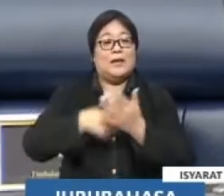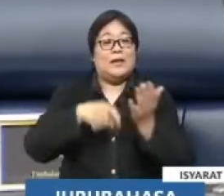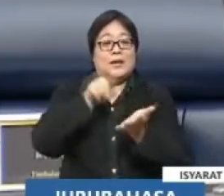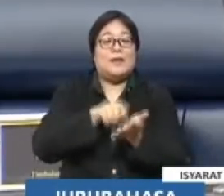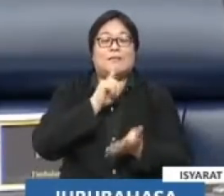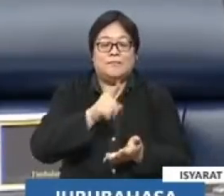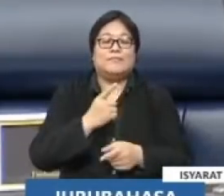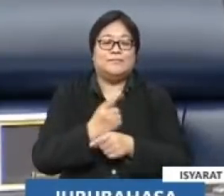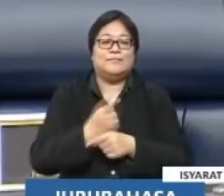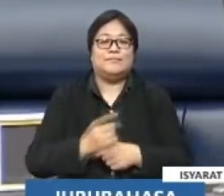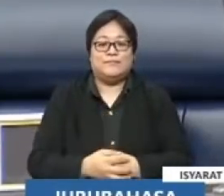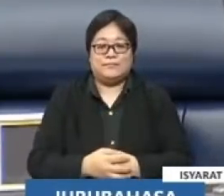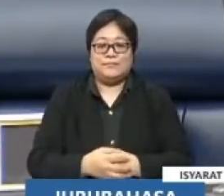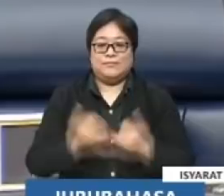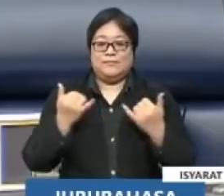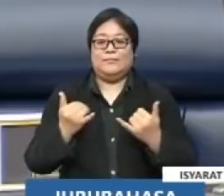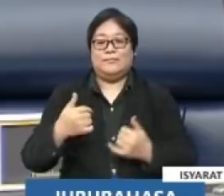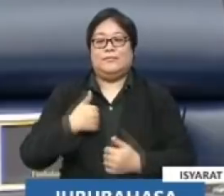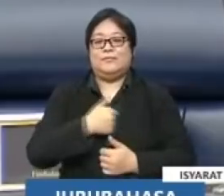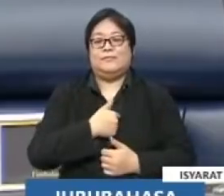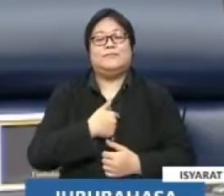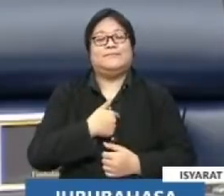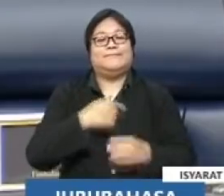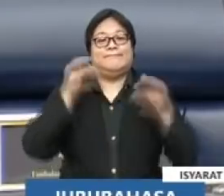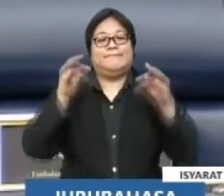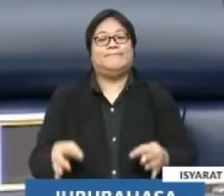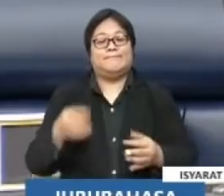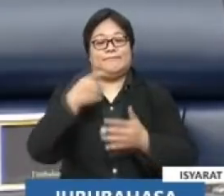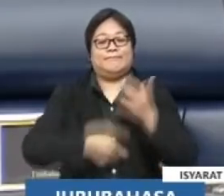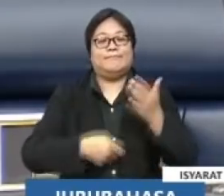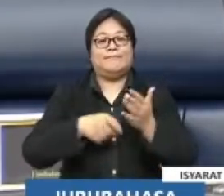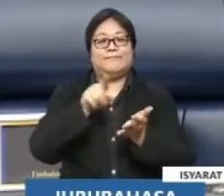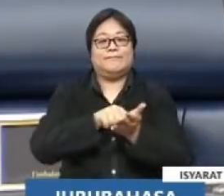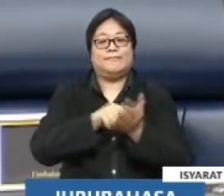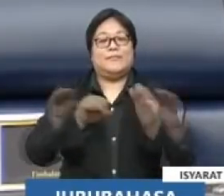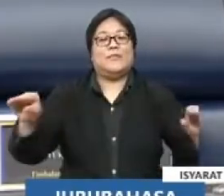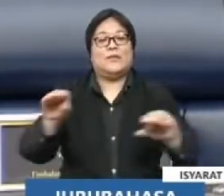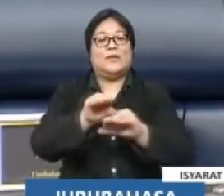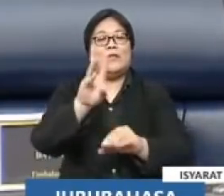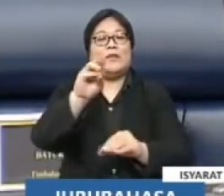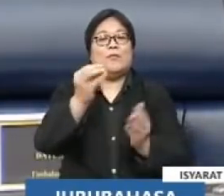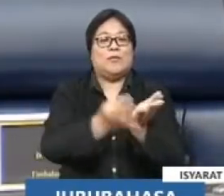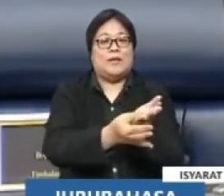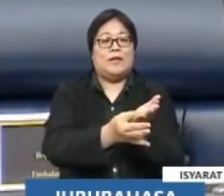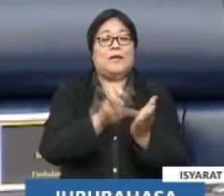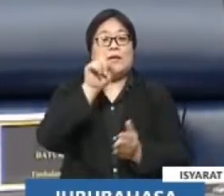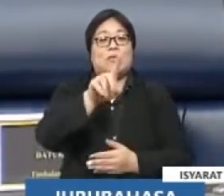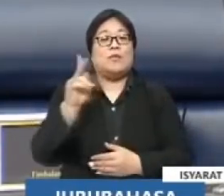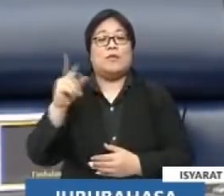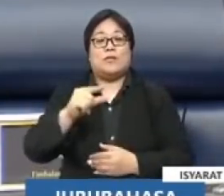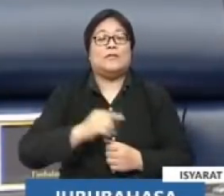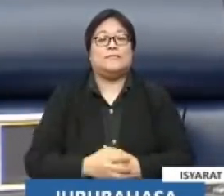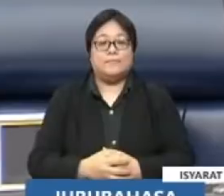ayam, sebenarnya memang setakat ini kita menentukan harga ayam untuk disubsidikan sebanyak 60 sen untuk 1